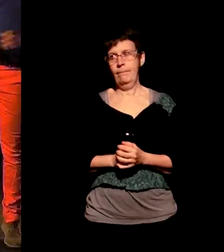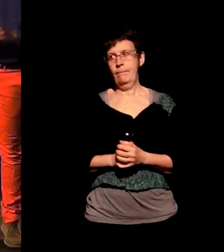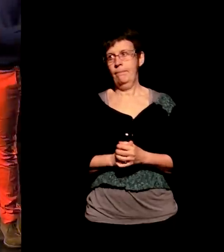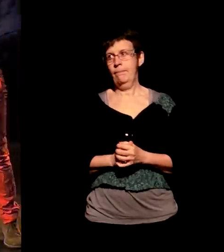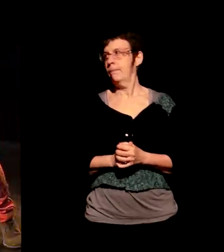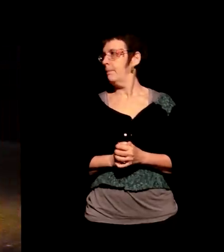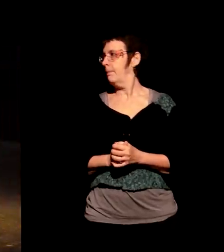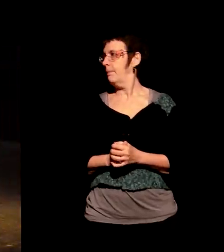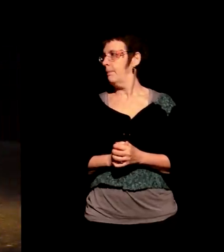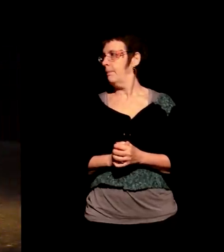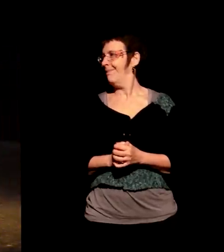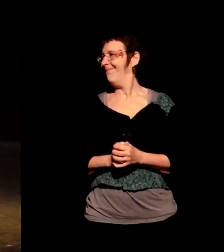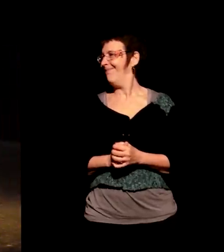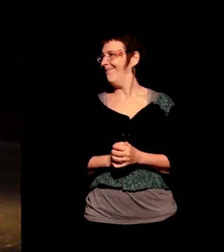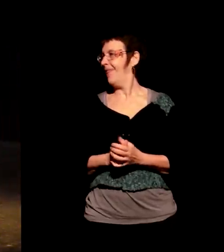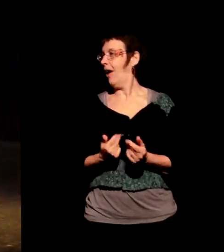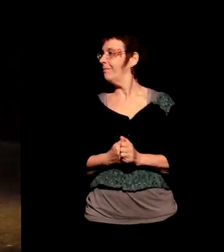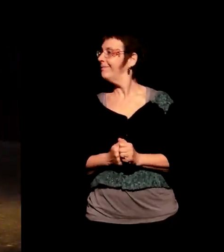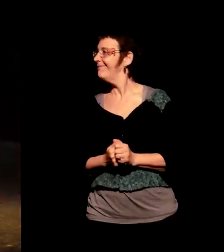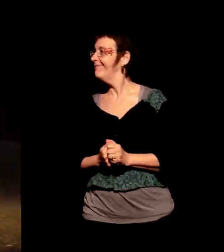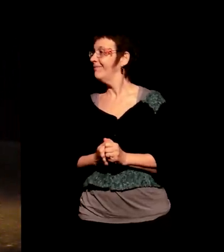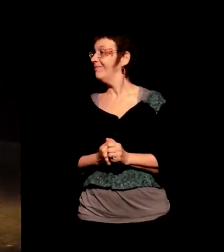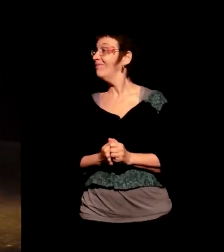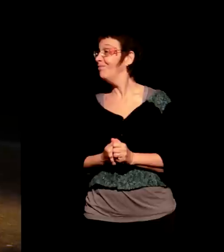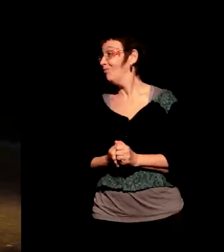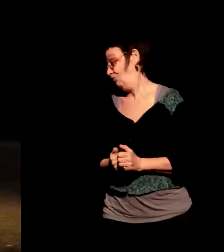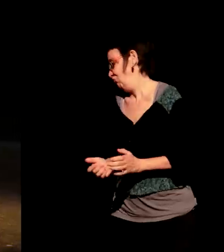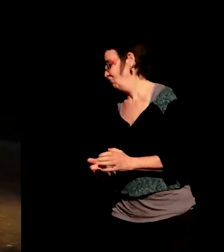Ça va ? Ouais.